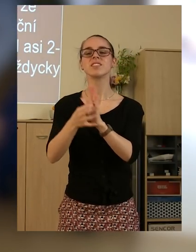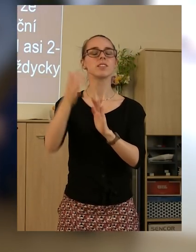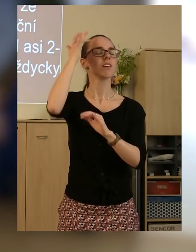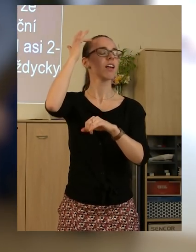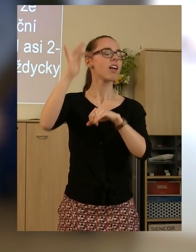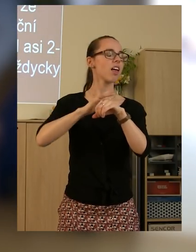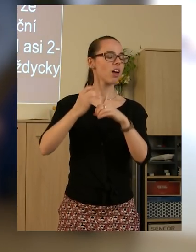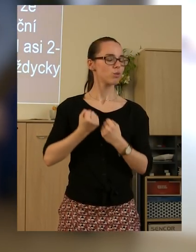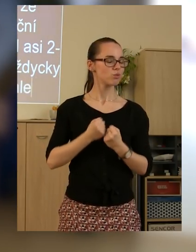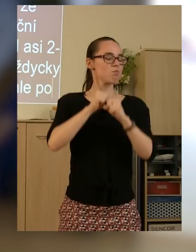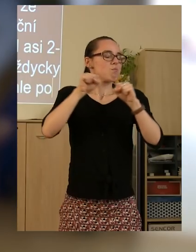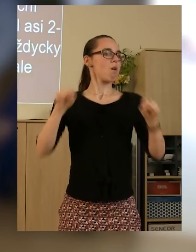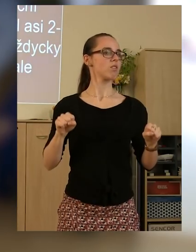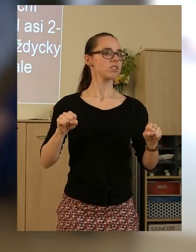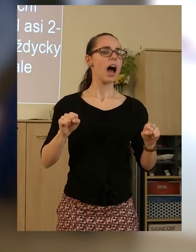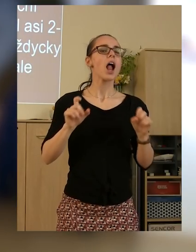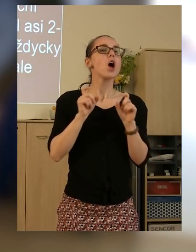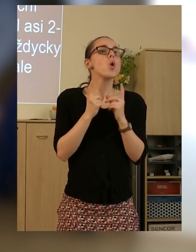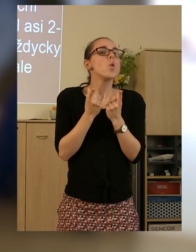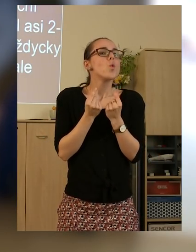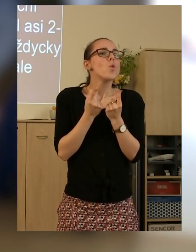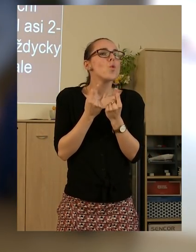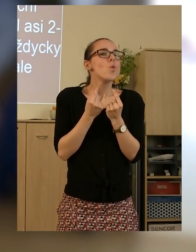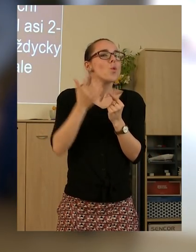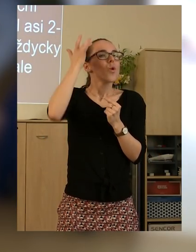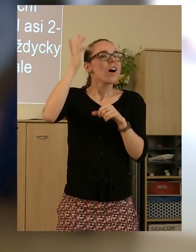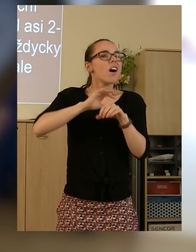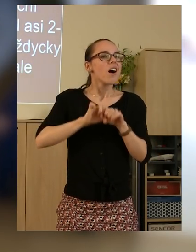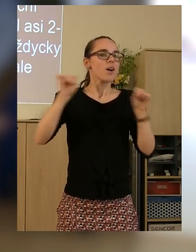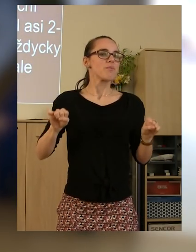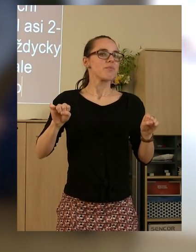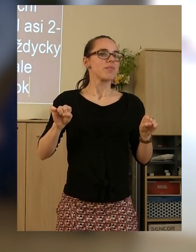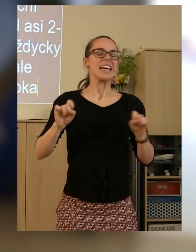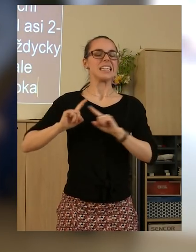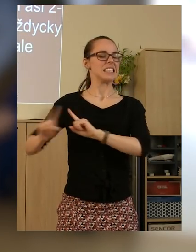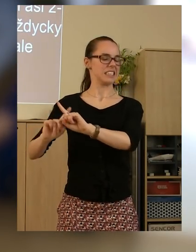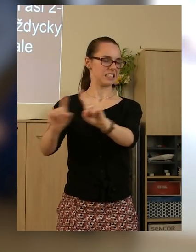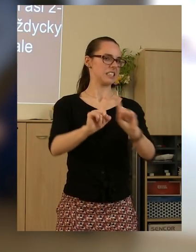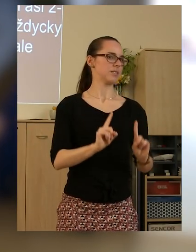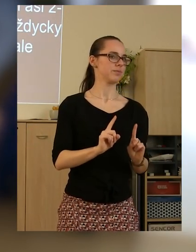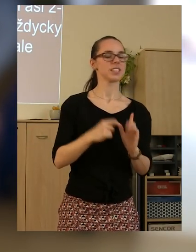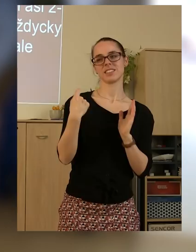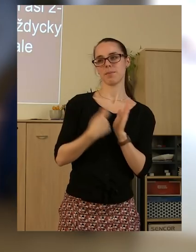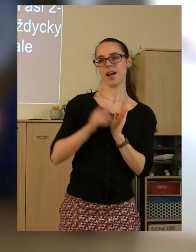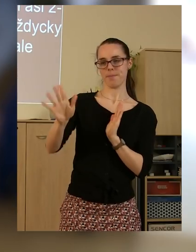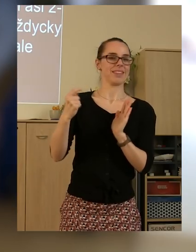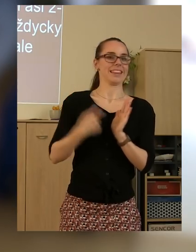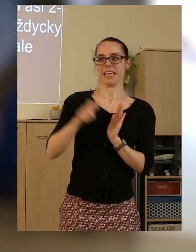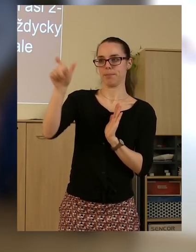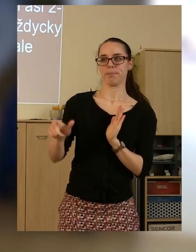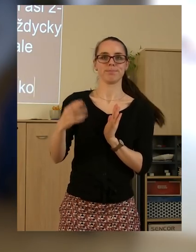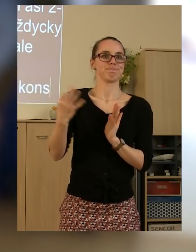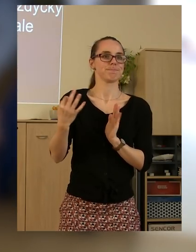důvodu. Jo, pokaždý k tomu byl vlastně, byla k tomu jiný důvod, jiná konstelace. Takže netroufám si říct jako